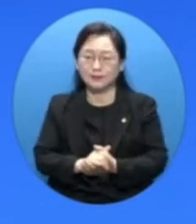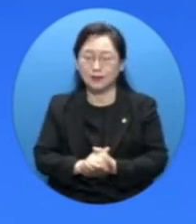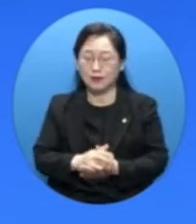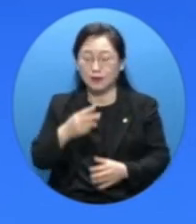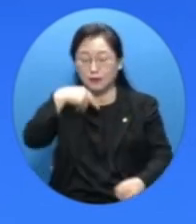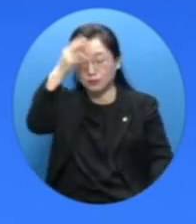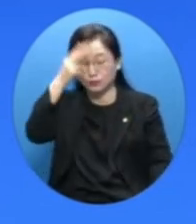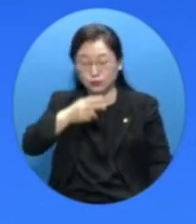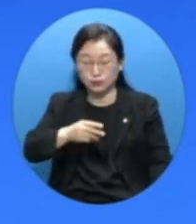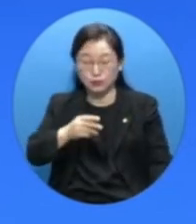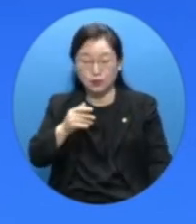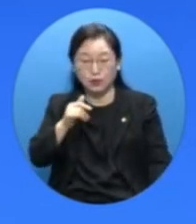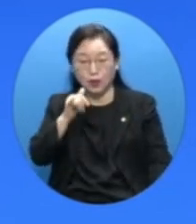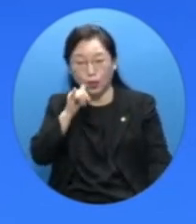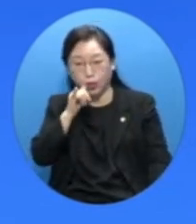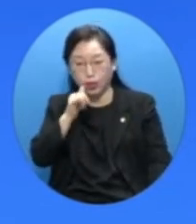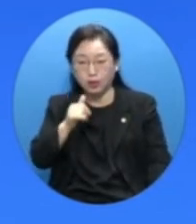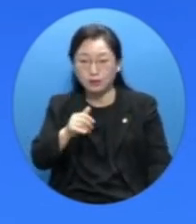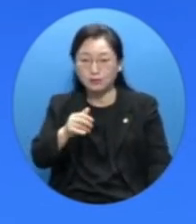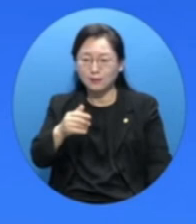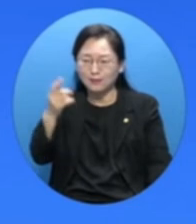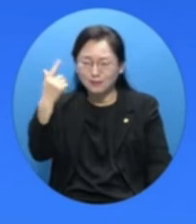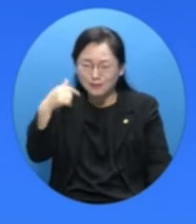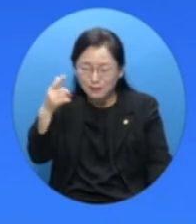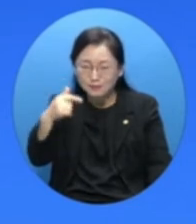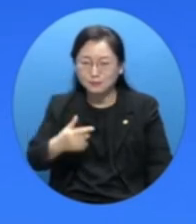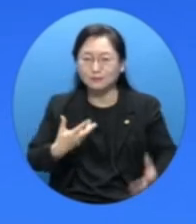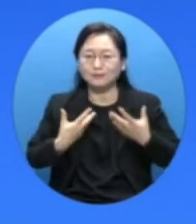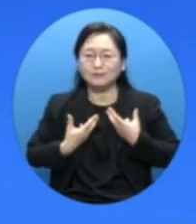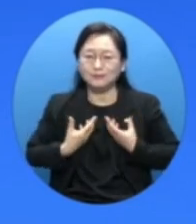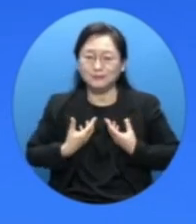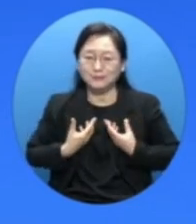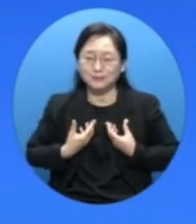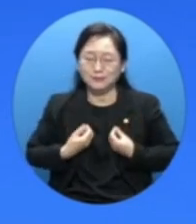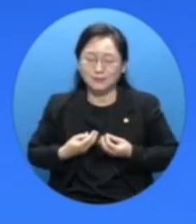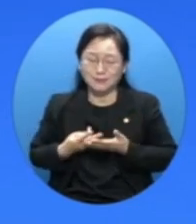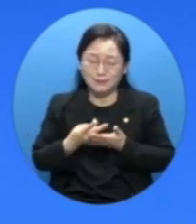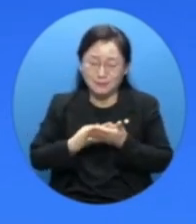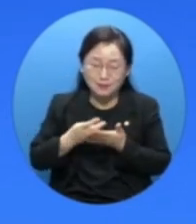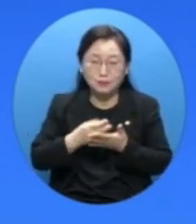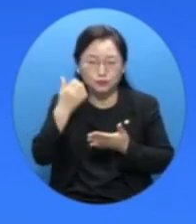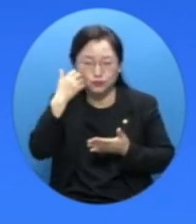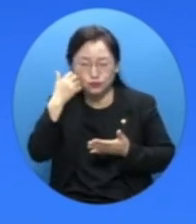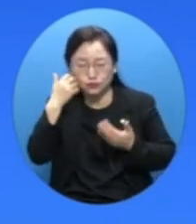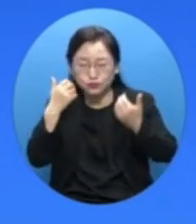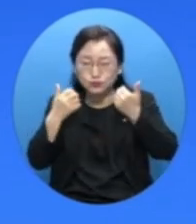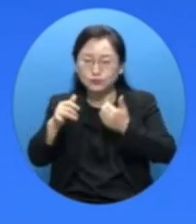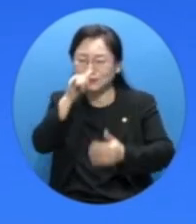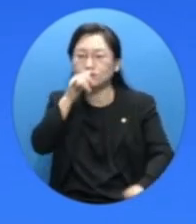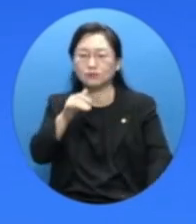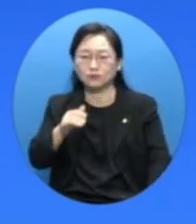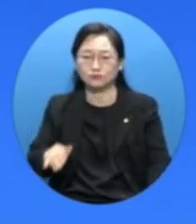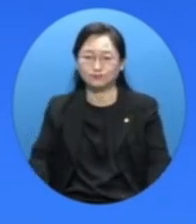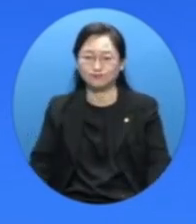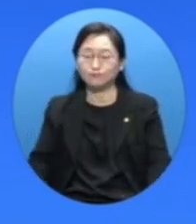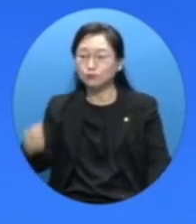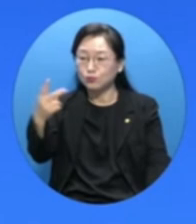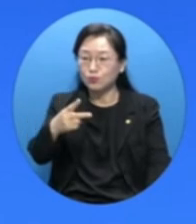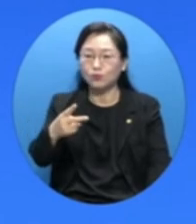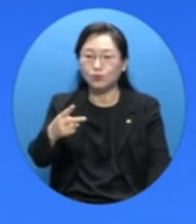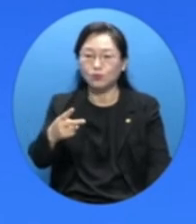알코올 중독, 이 중독에서 벗어나지 못하고 날마다 절망 가운데 몸부림치는 사람들이 우리 주변에 많이 있습니다. 뿐만